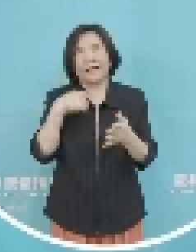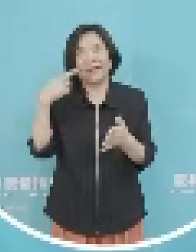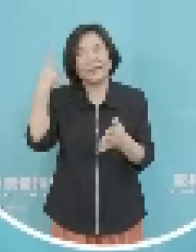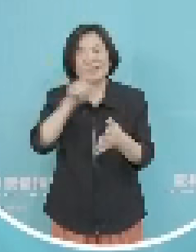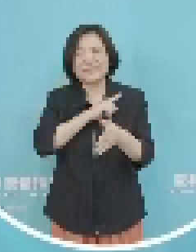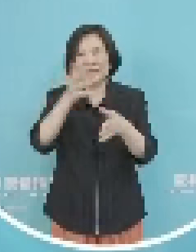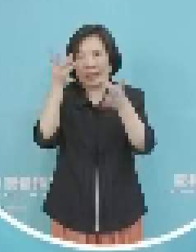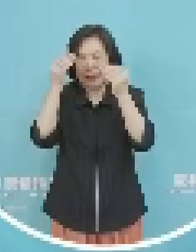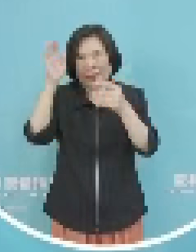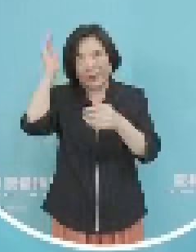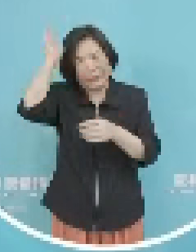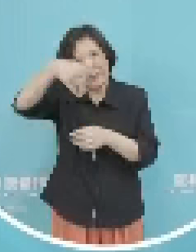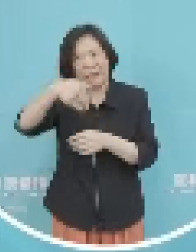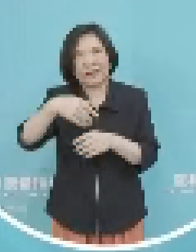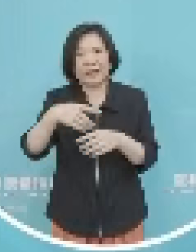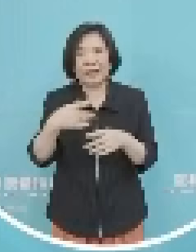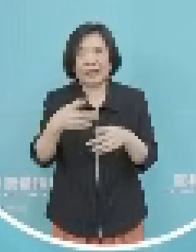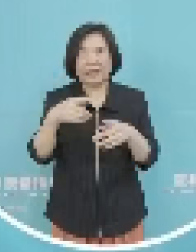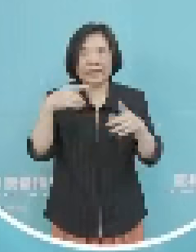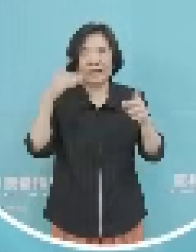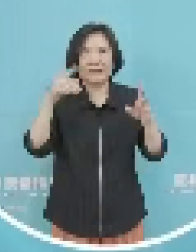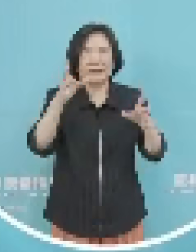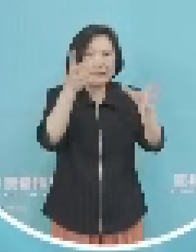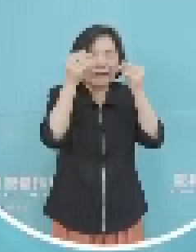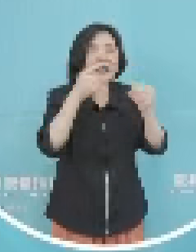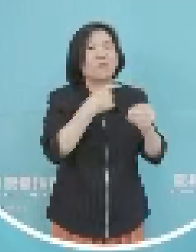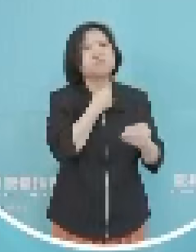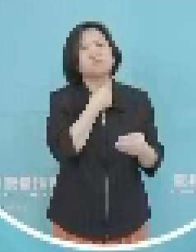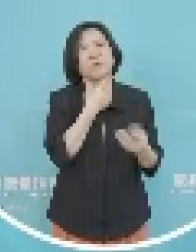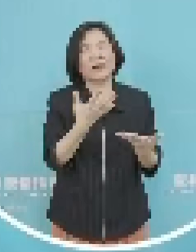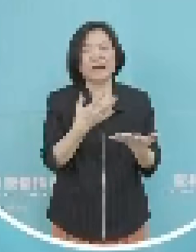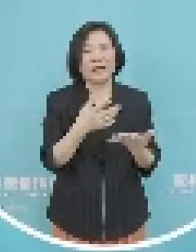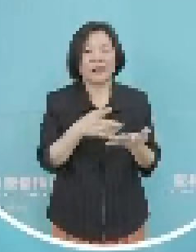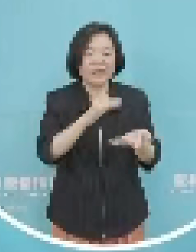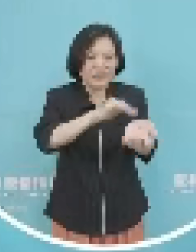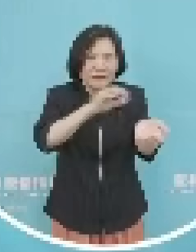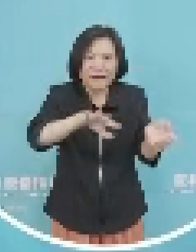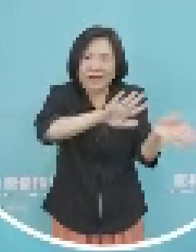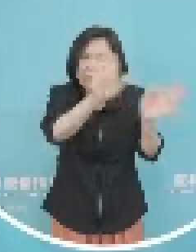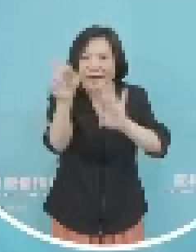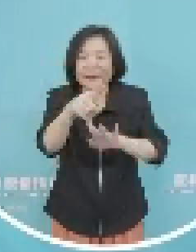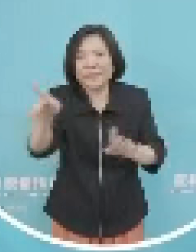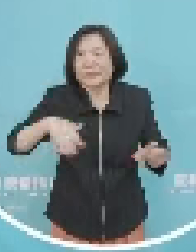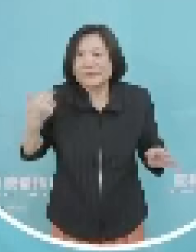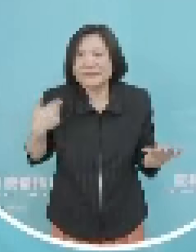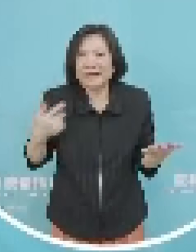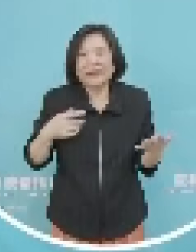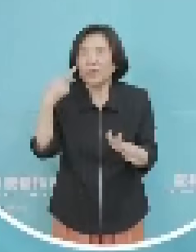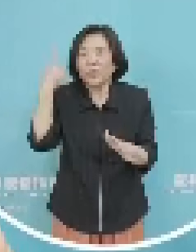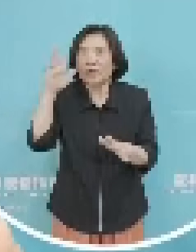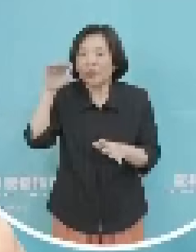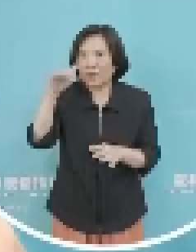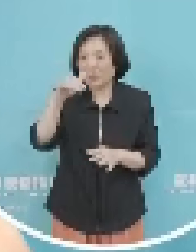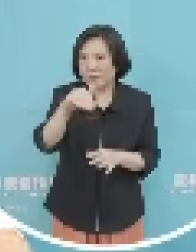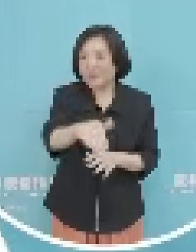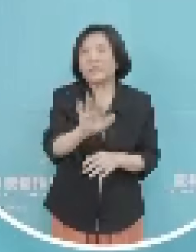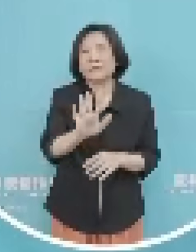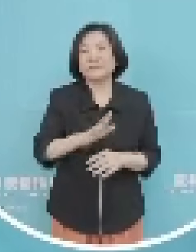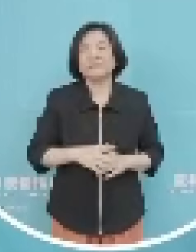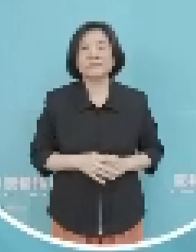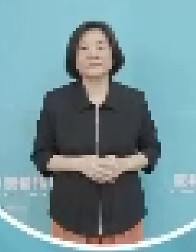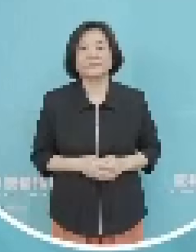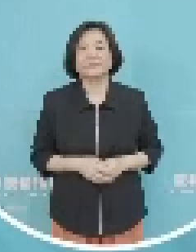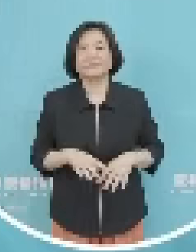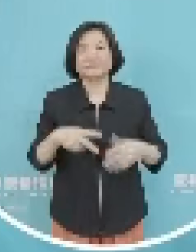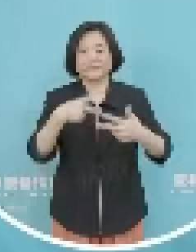常识人呢，哦，那医疗现场怎么样，怎么会不知道呢？太奇怪了。那么在过去